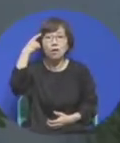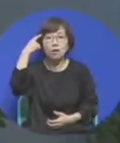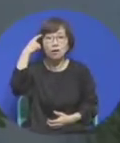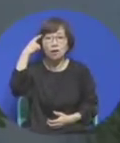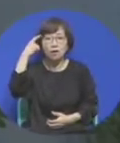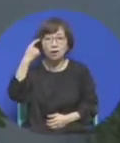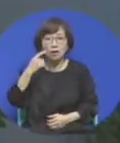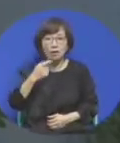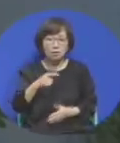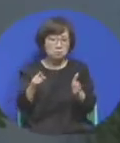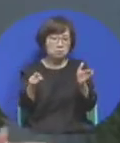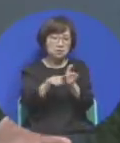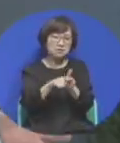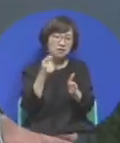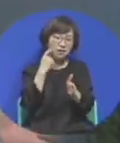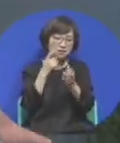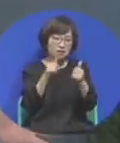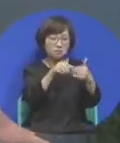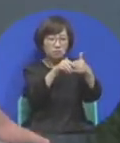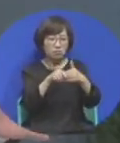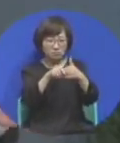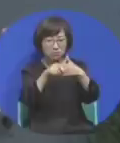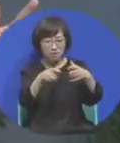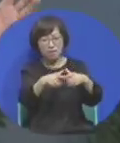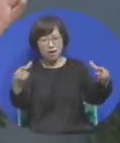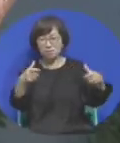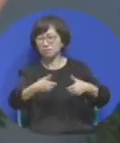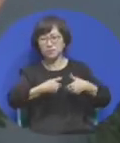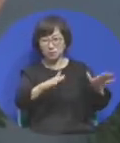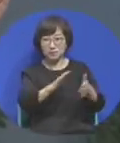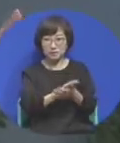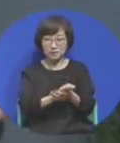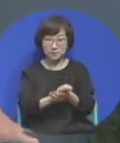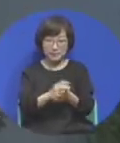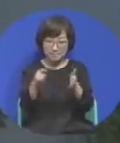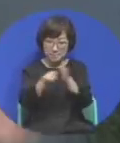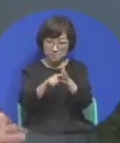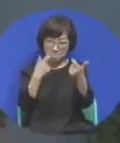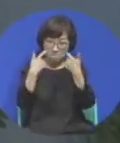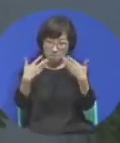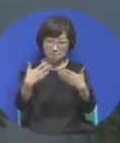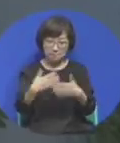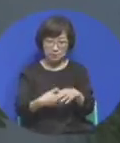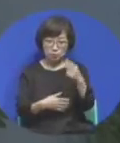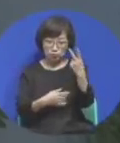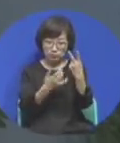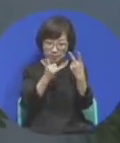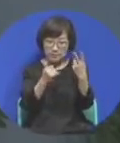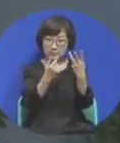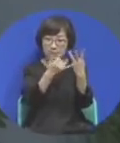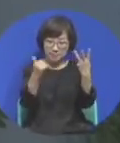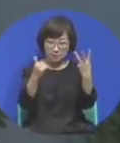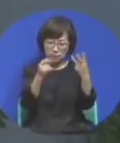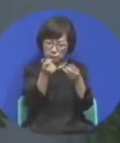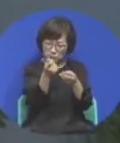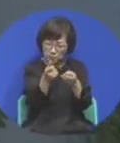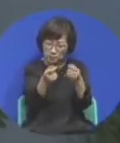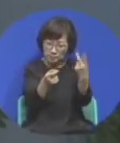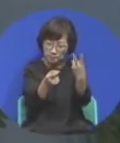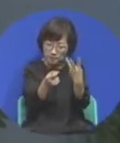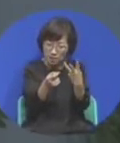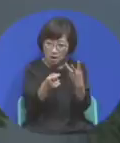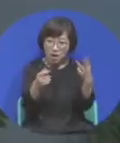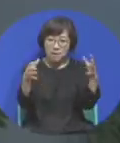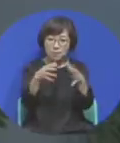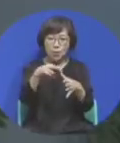are not important if they're all fakes. 두세 명이 예배해도 하나님이 역사하시도록 예배해야 돼요. Even if just a meager two, three people